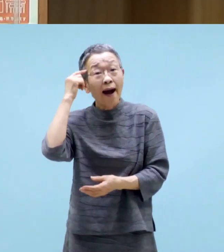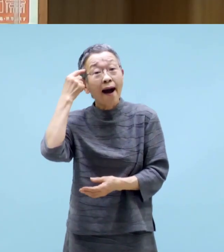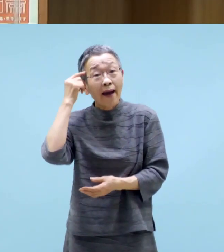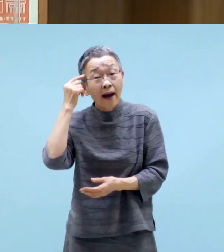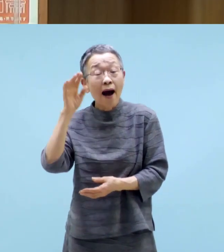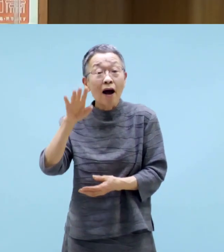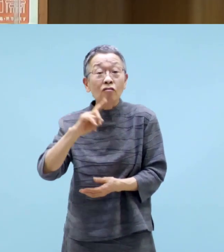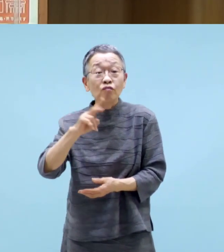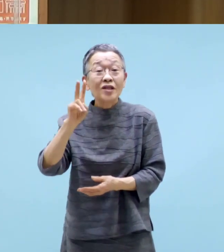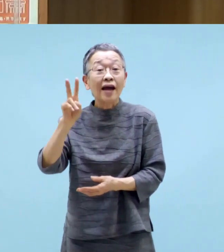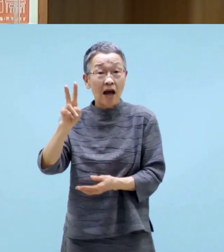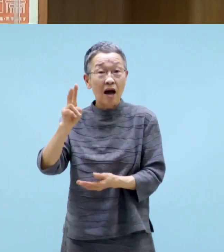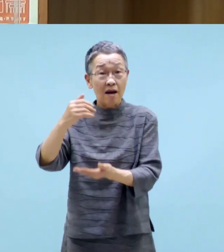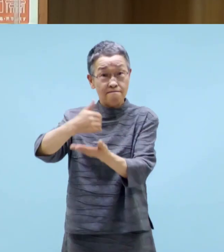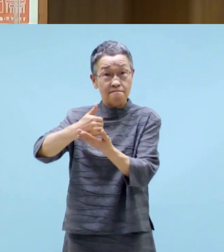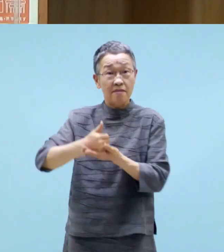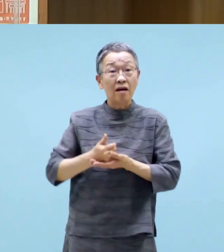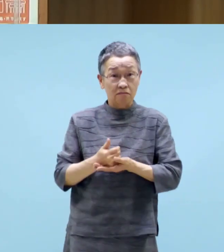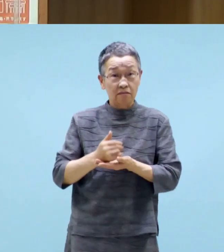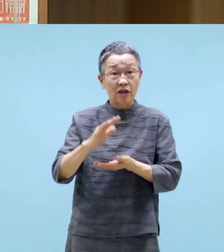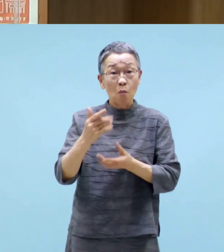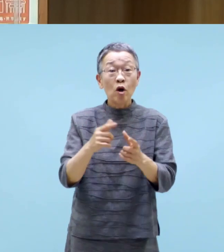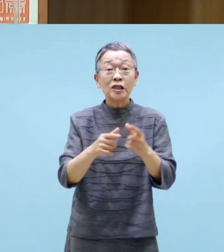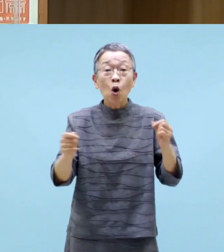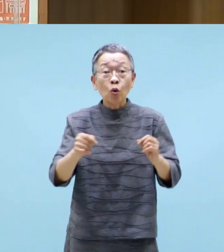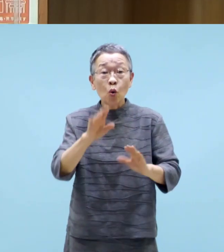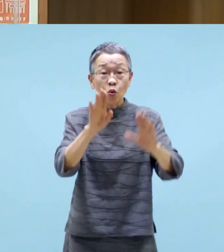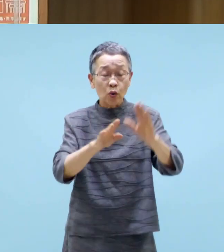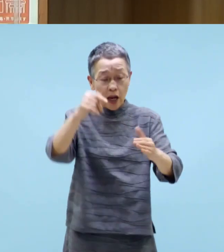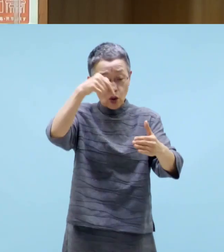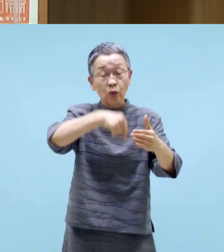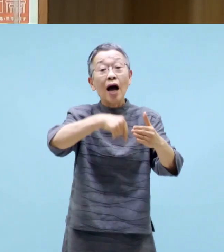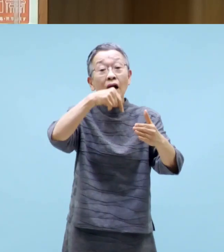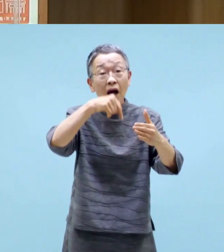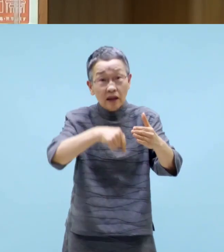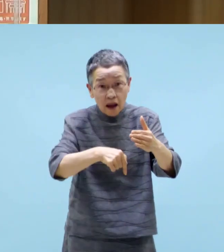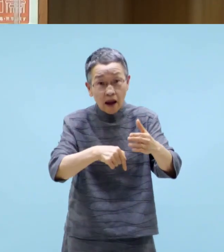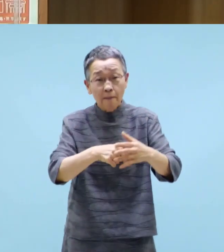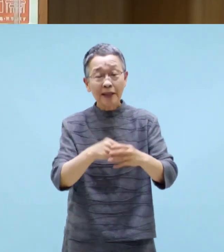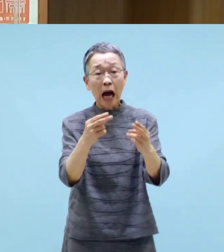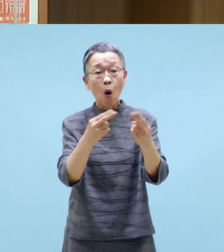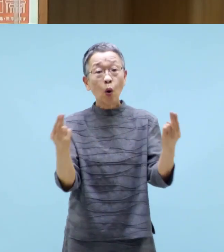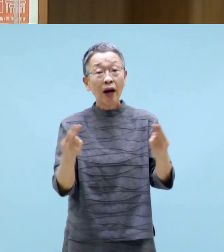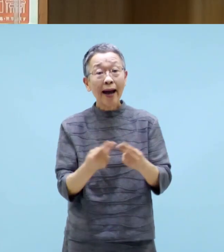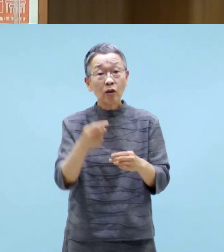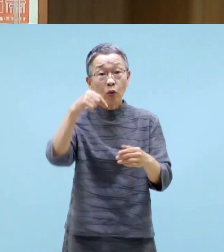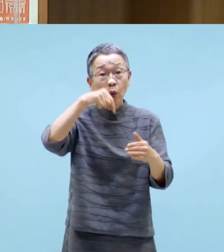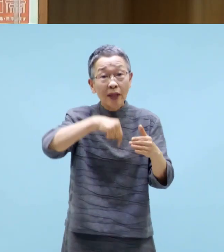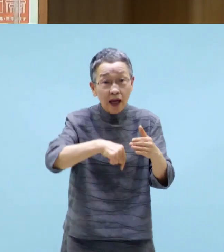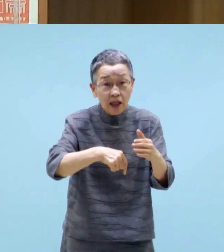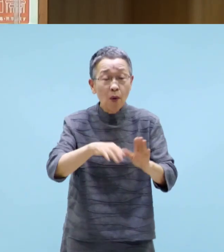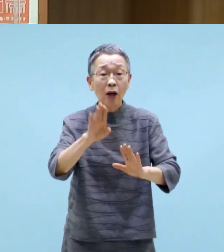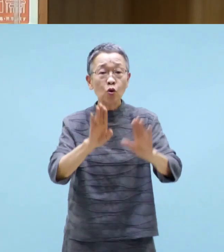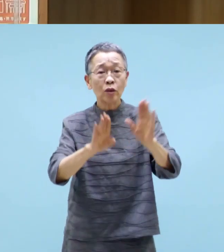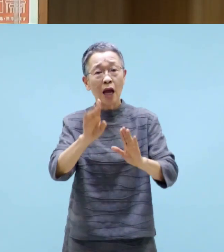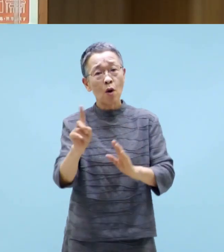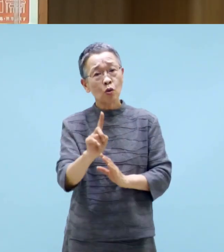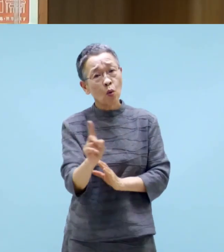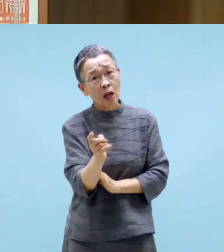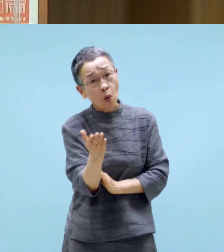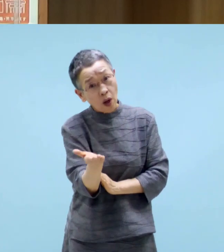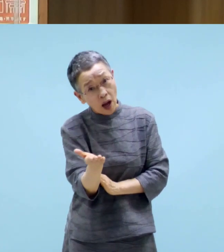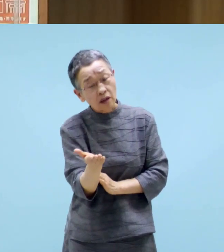ですが、実際日本でどういう状況なのかということ、また北海道においてどういう状況なのかということについ